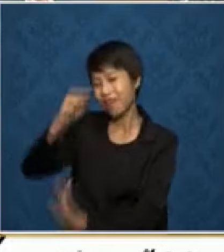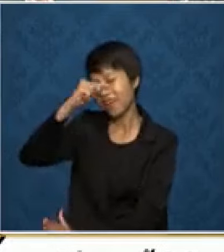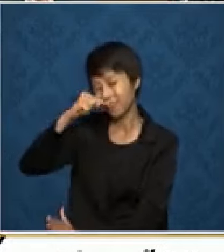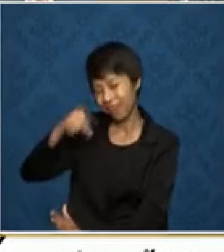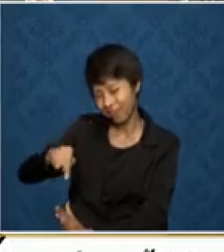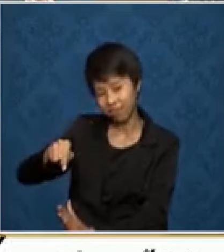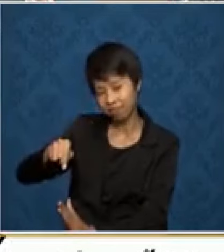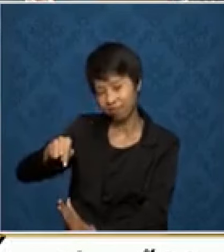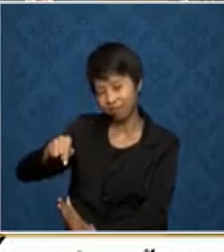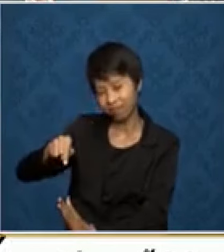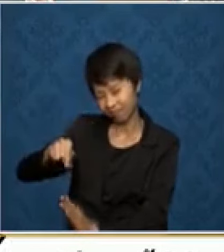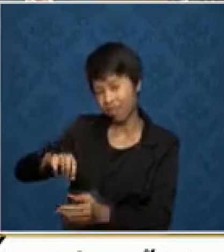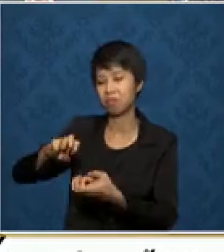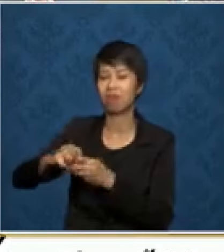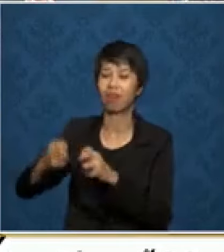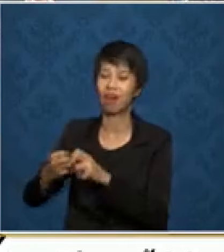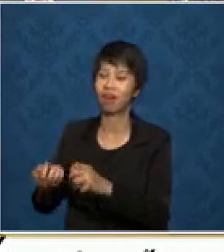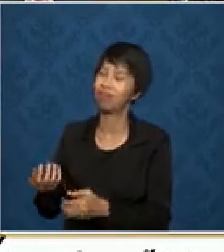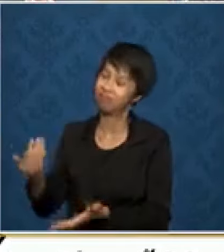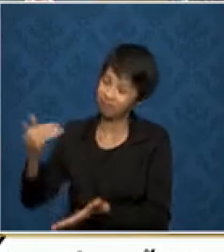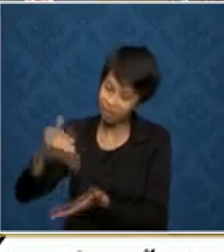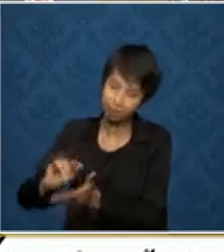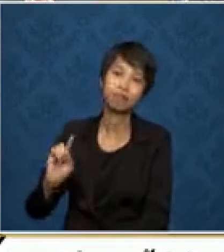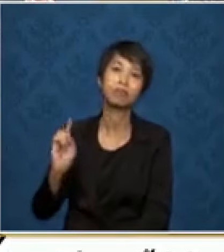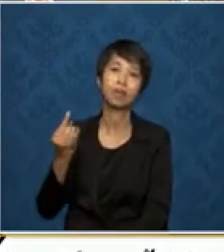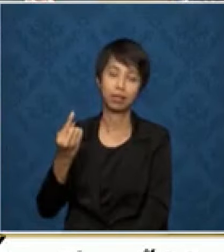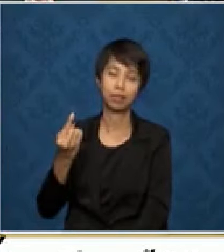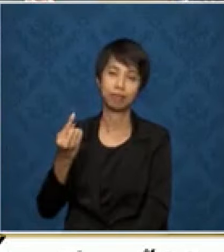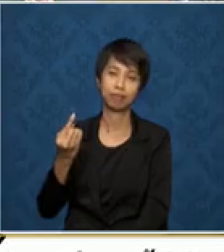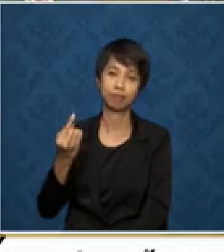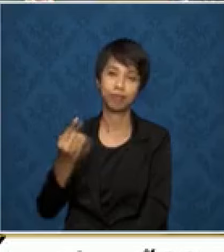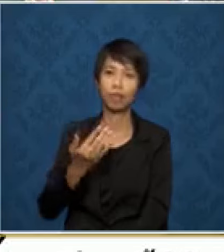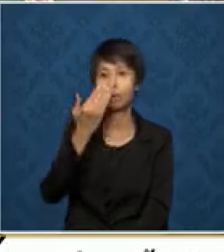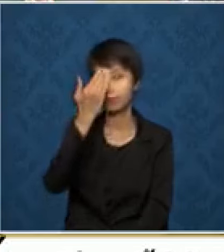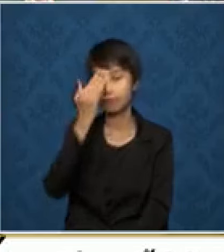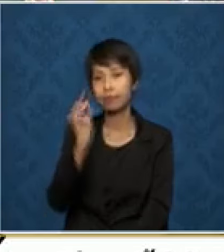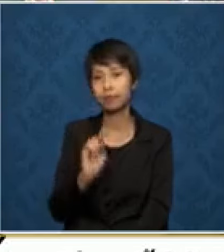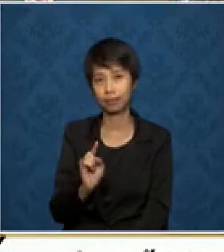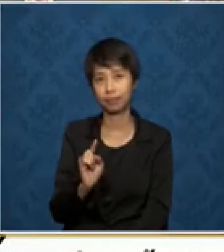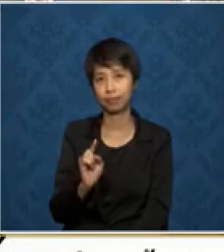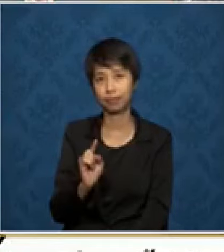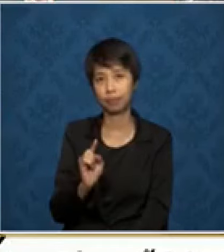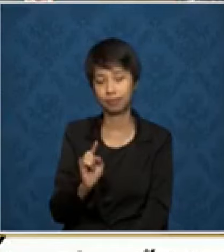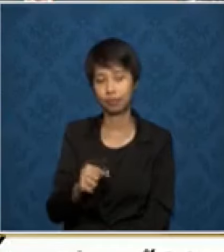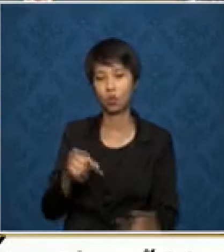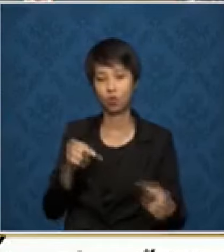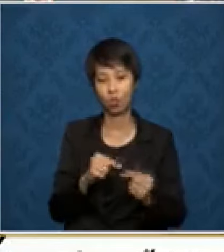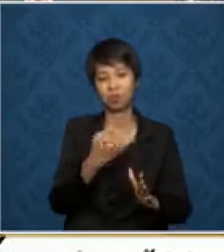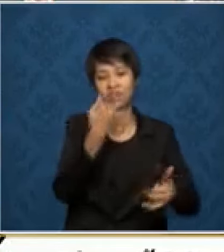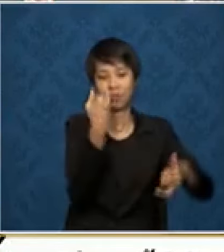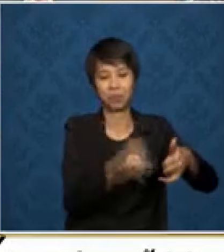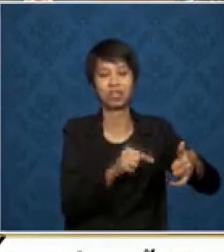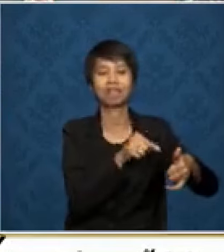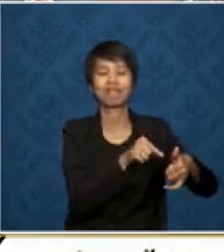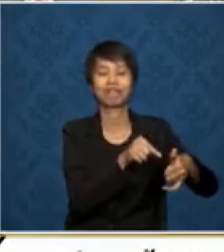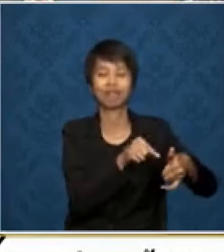ต้องเผชิญกับวิกฤตอีกครั้งหนึ่งนอกจากเพราะเกิดจากนักโทษเทวดา